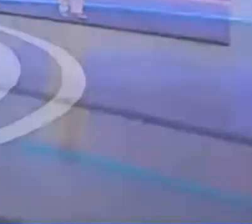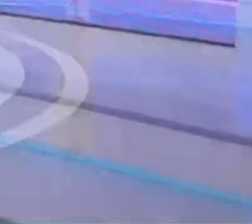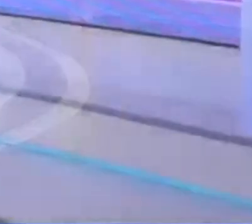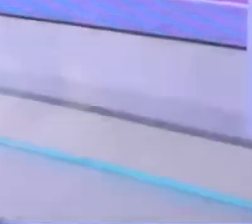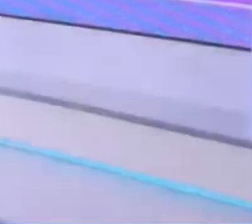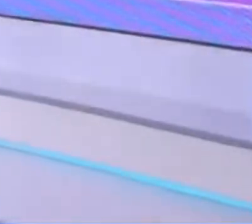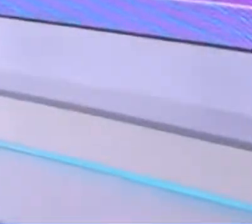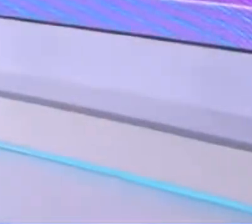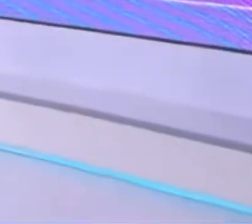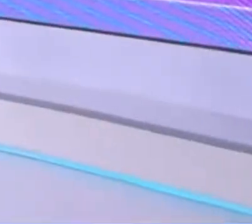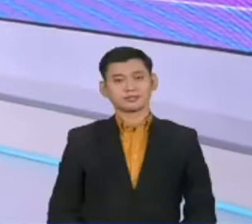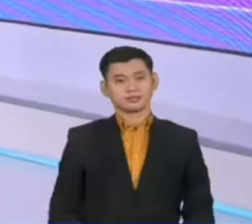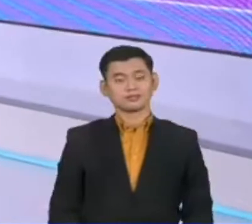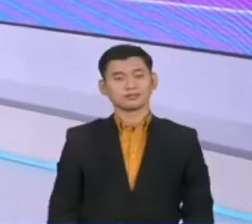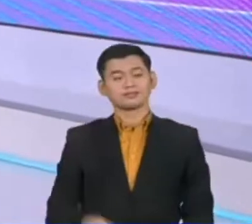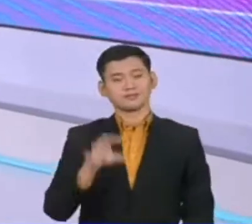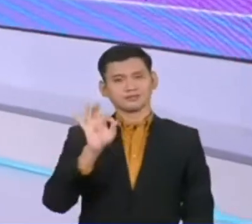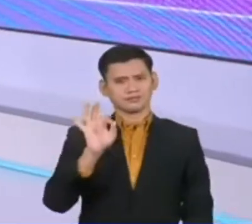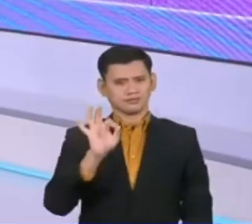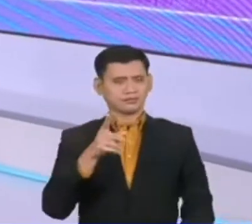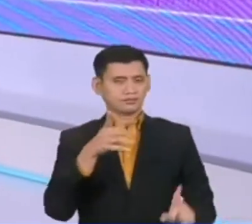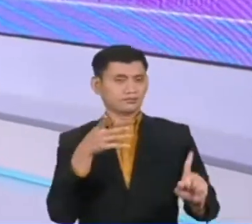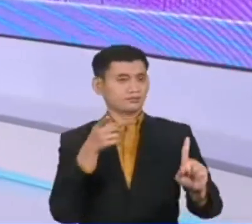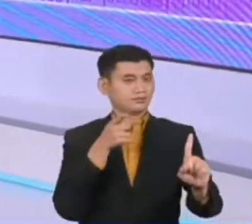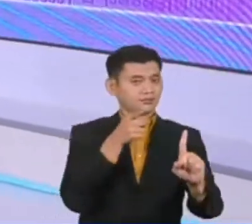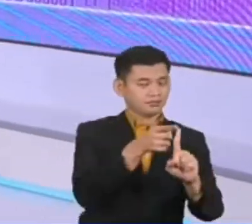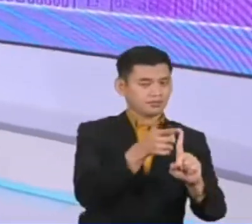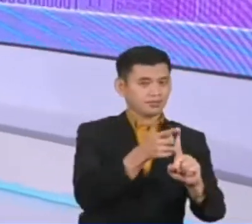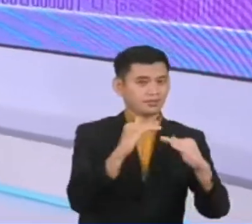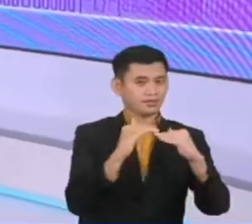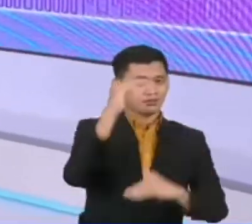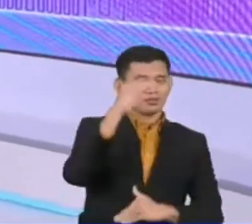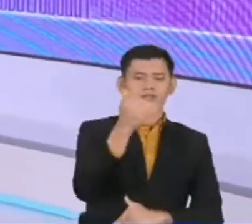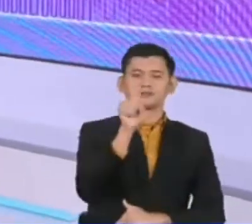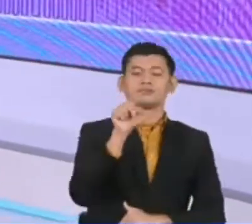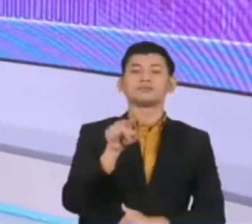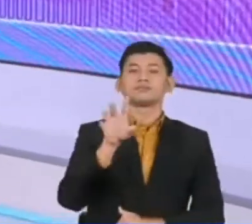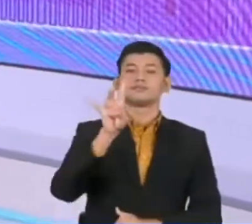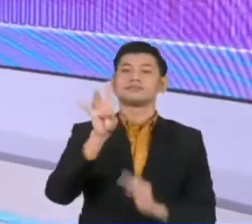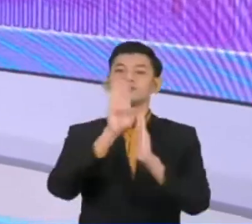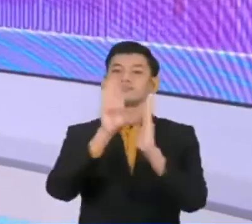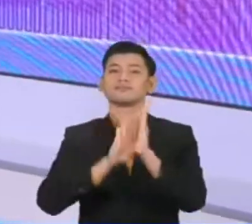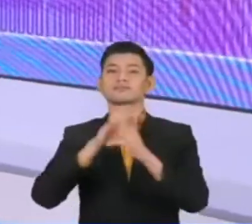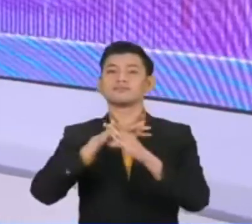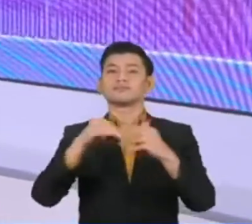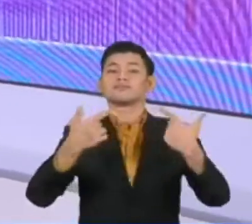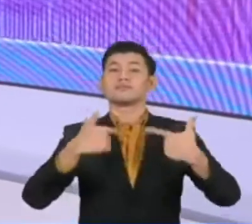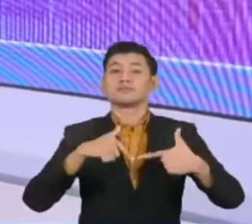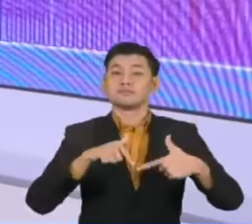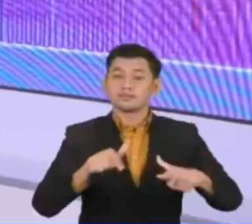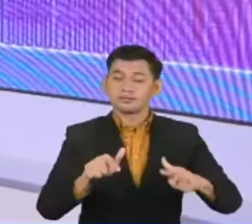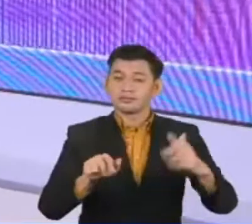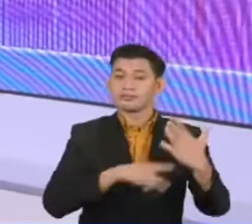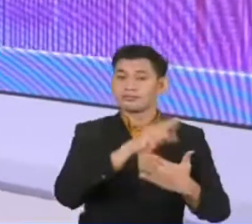Sebanyak 9 pengauditan prestasi bernilai lebih RM10.7 bilion dilaksana membabitkan program, aktiviti